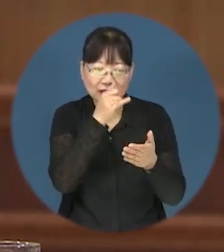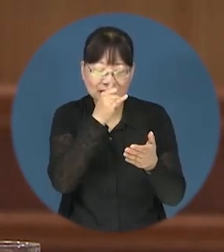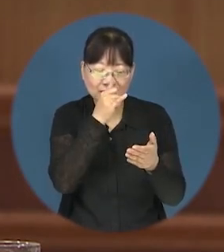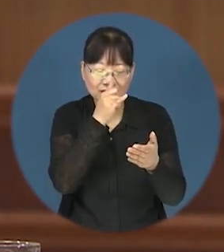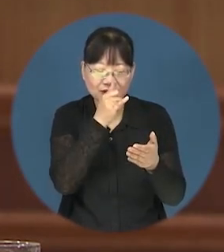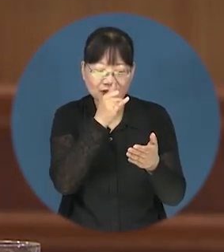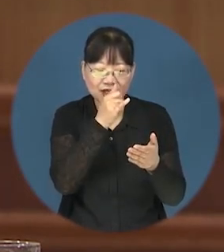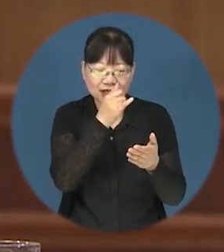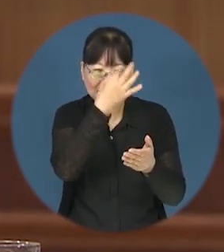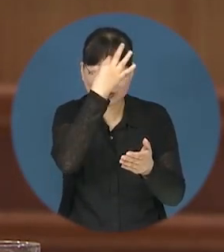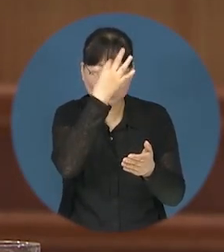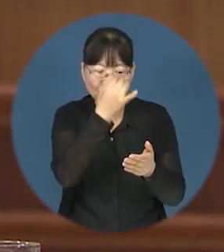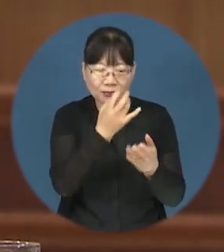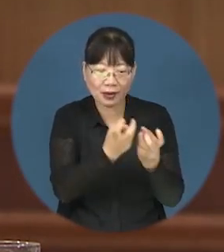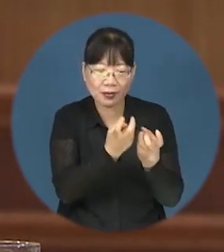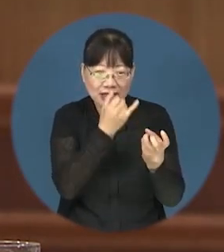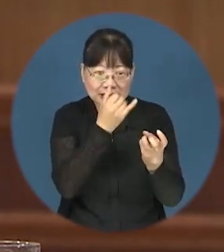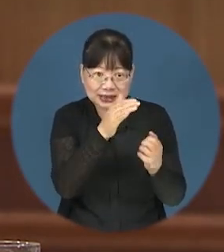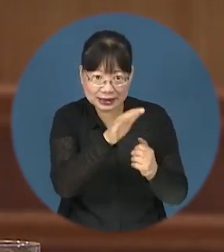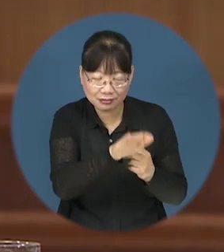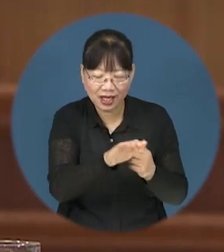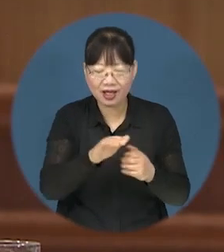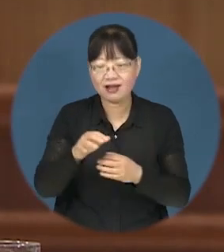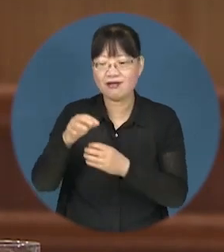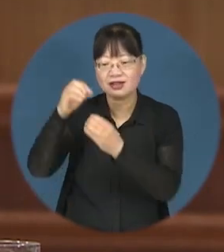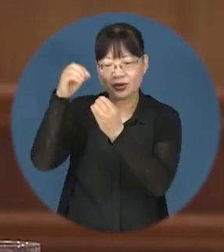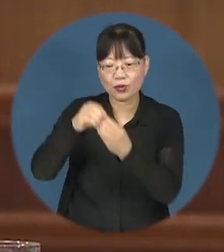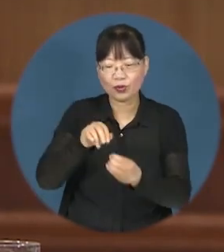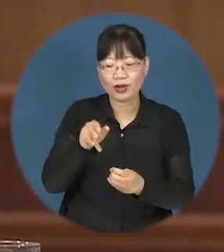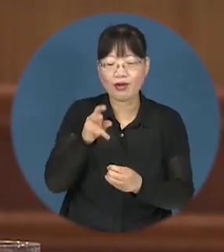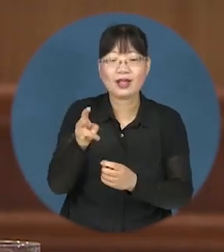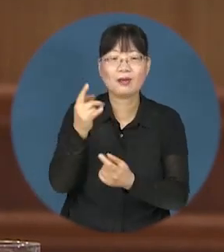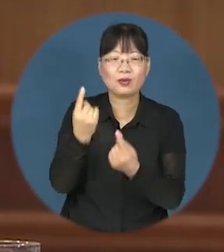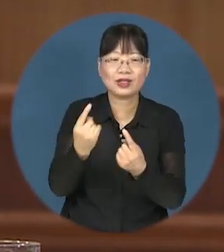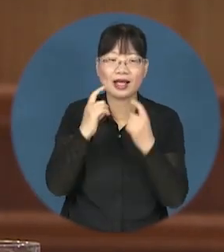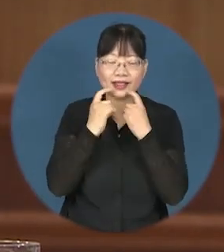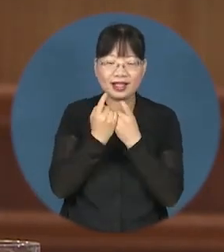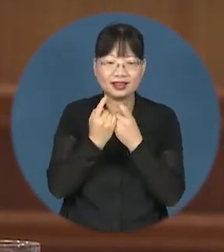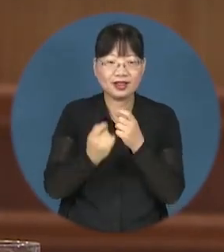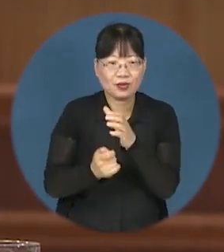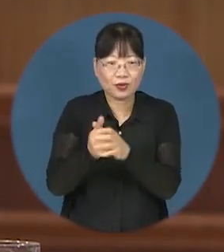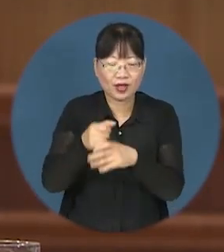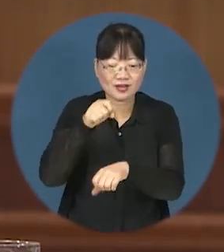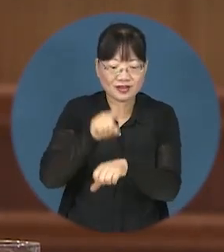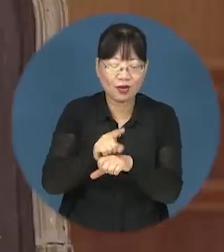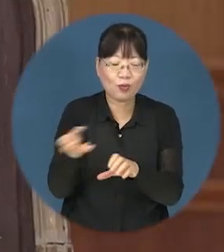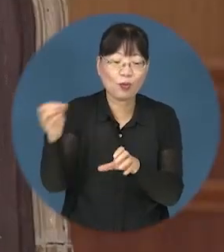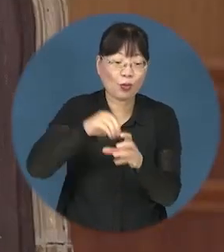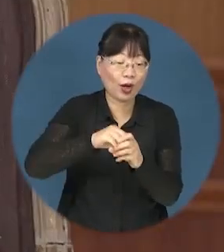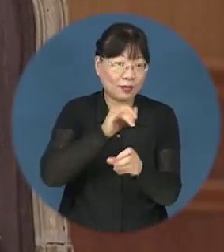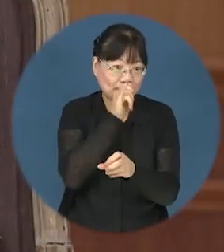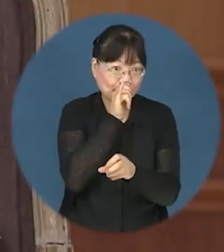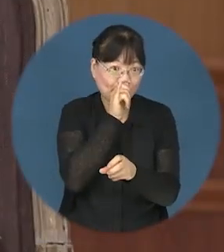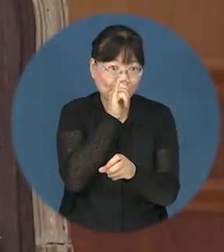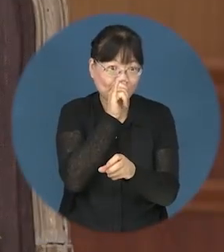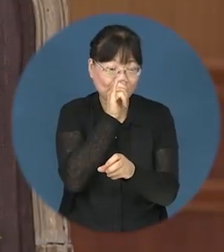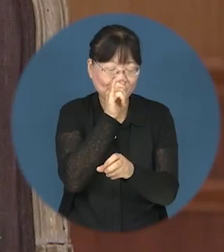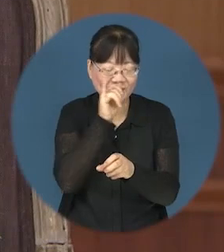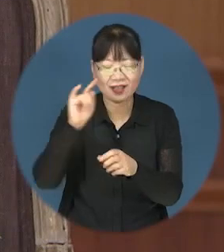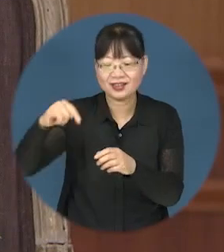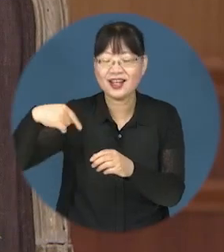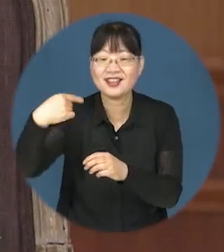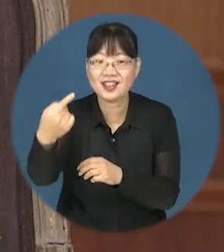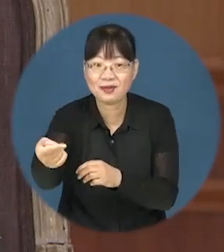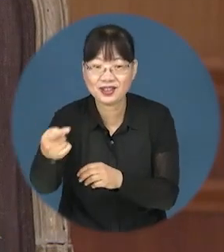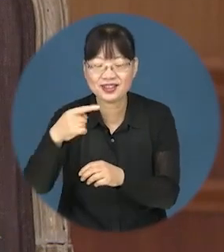허용된 회에 맞습니다 4 그래도 정형화된 틀이 있는데 4 그 다음에 고투를 알게 보내셨군요 4 액셀 살생 업에 밖으로